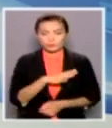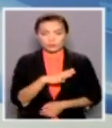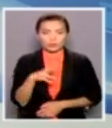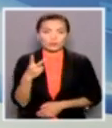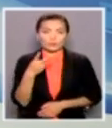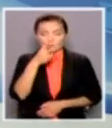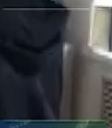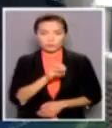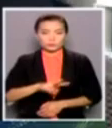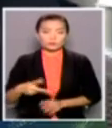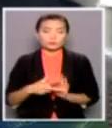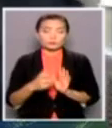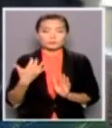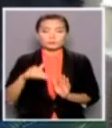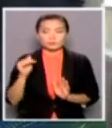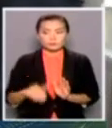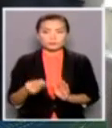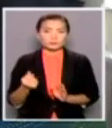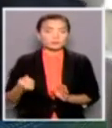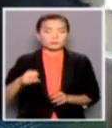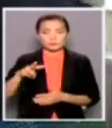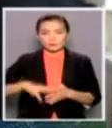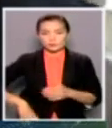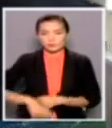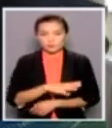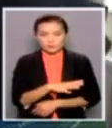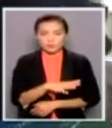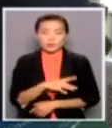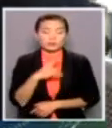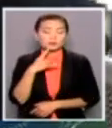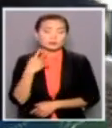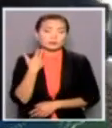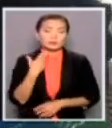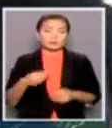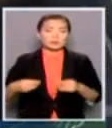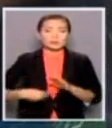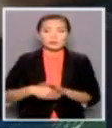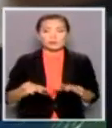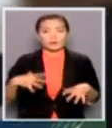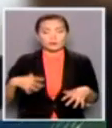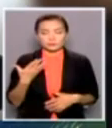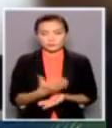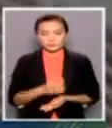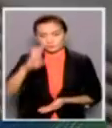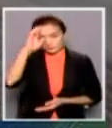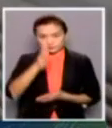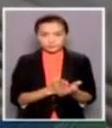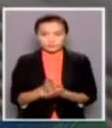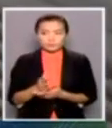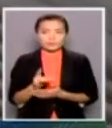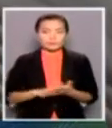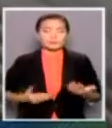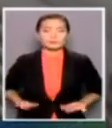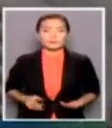Оған 2 миллион 750 мың теңге көлемінде айыппұл салынды. Былыққа белшесінен батқан экс-орынбасары мемлекеттік қызметтен де